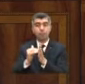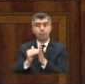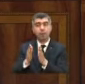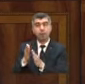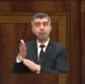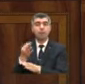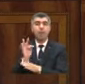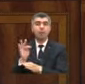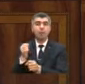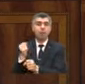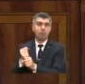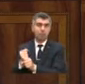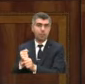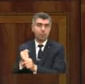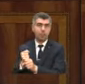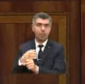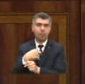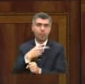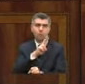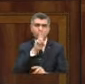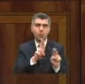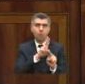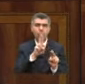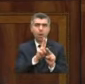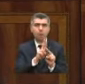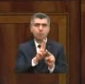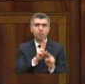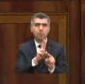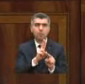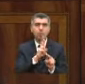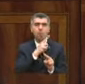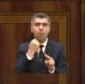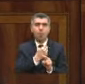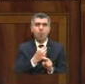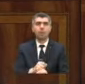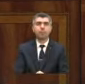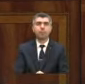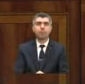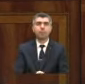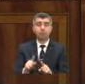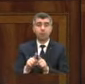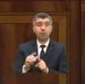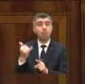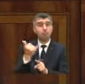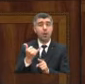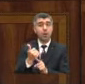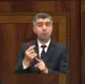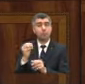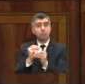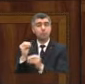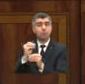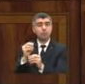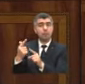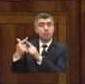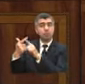فرنسا، وهذا يسائلنا جميعا ويسائل الحكومة. كيف قلت، لا بد من تحفيزات مادية وغير كافية،